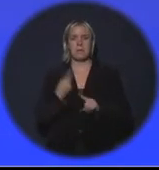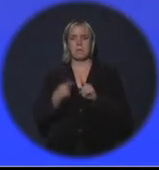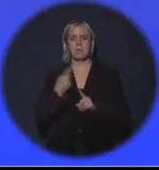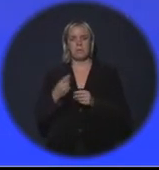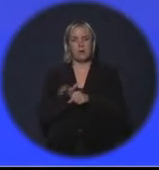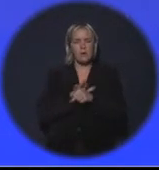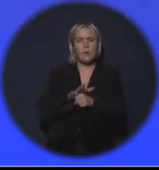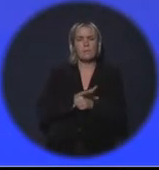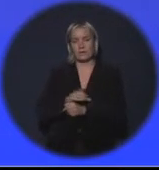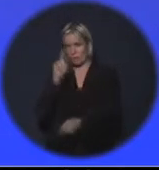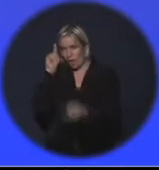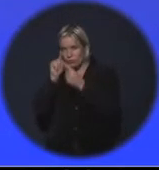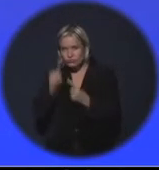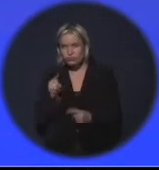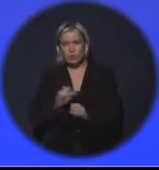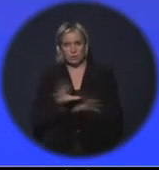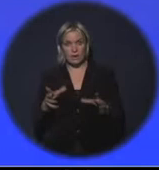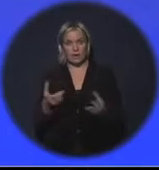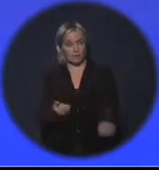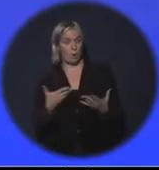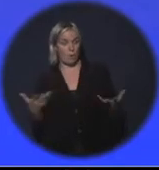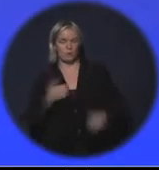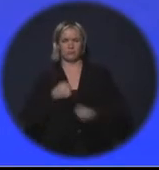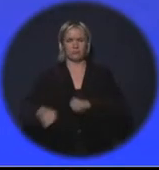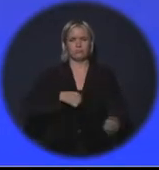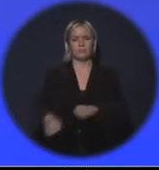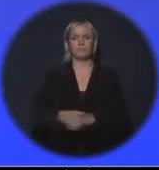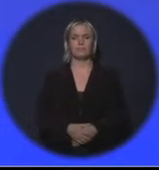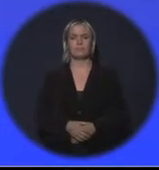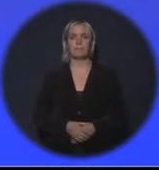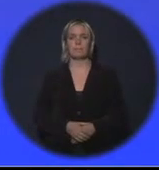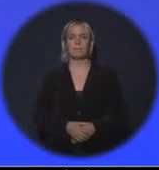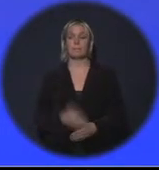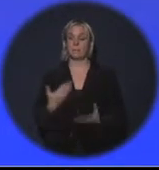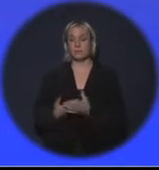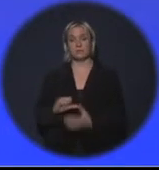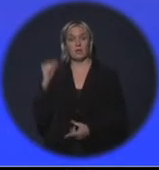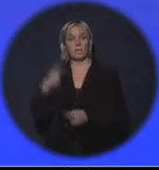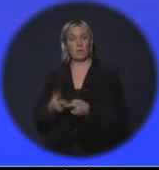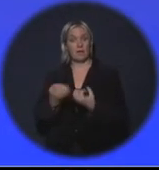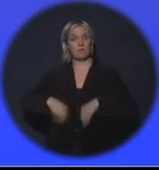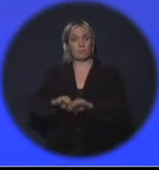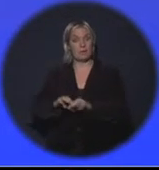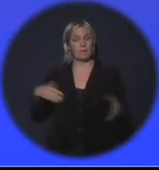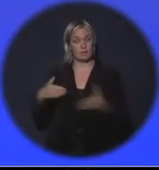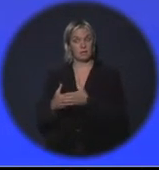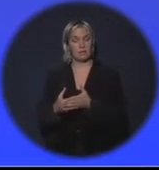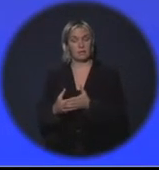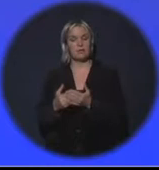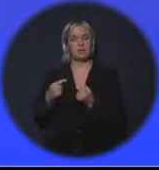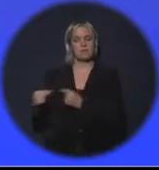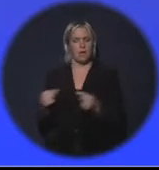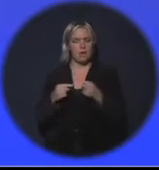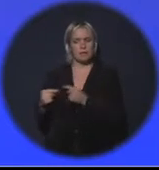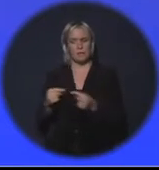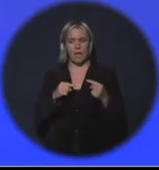enjeux et propose d'agir. C'est une synthèse à l'image d'un débat qui, pour la première fois dans notre pays, a permis d'aborder tous